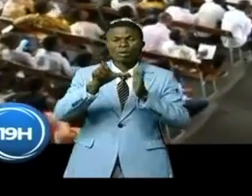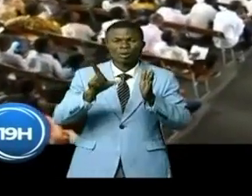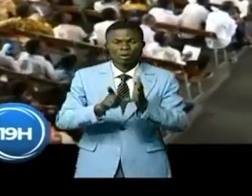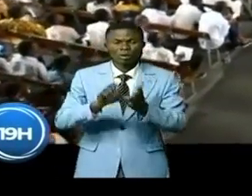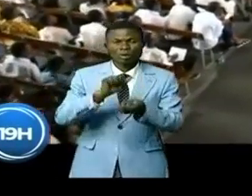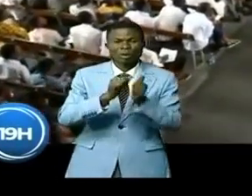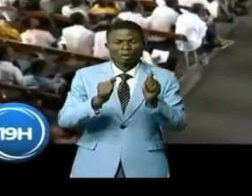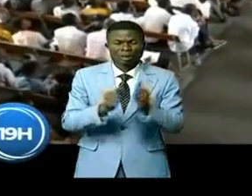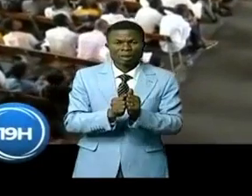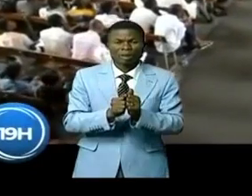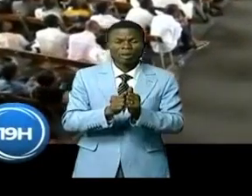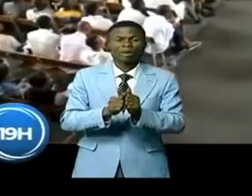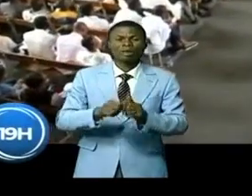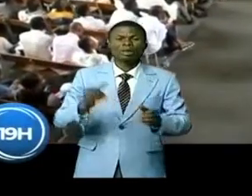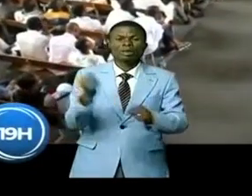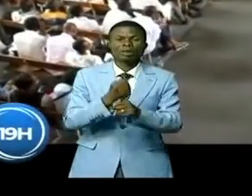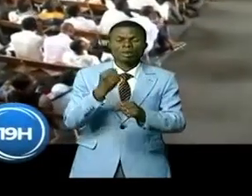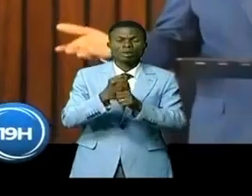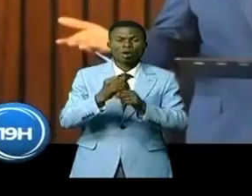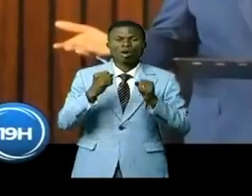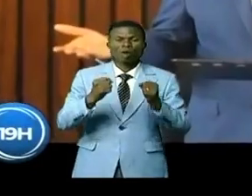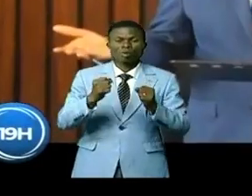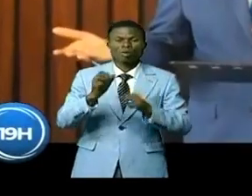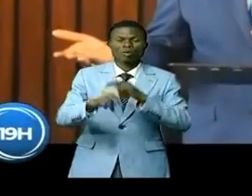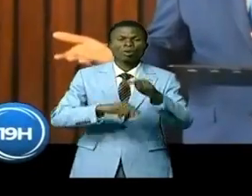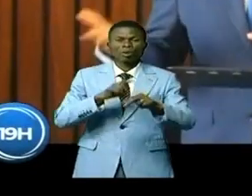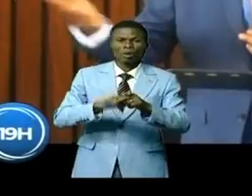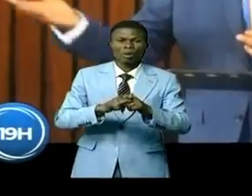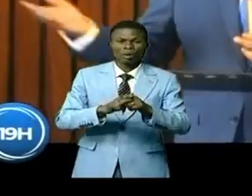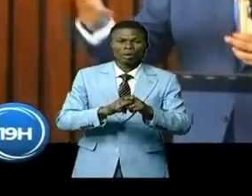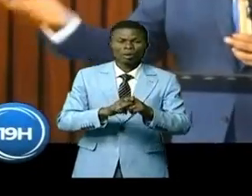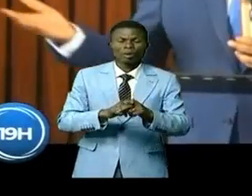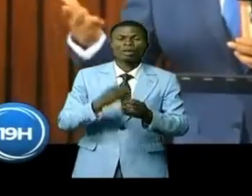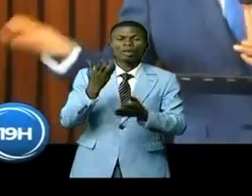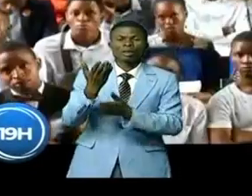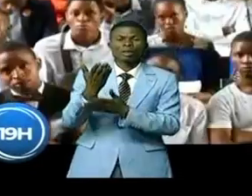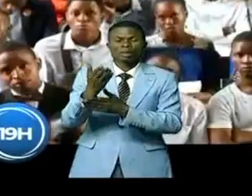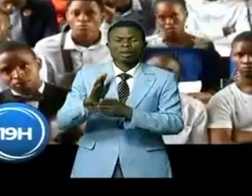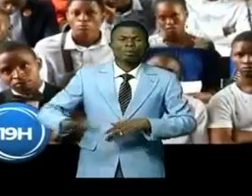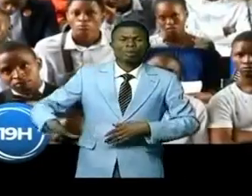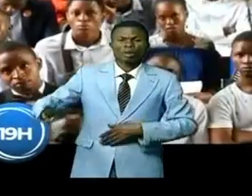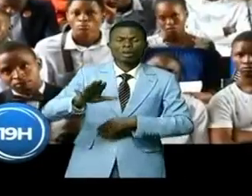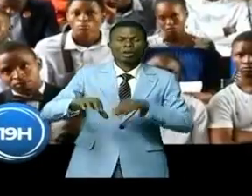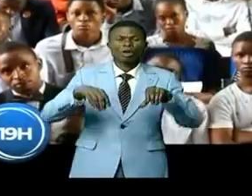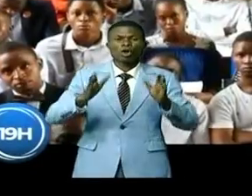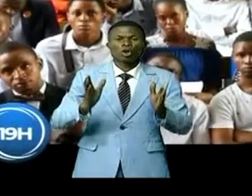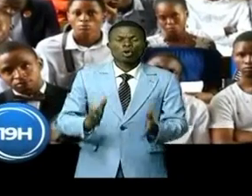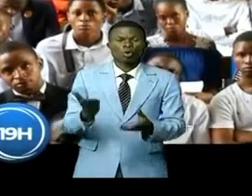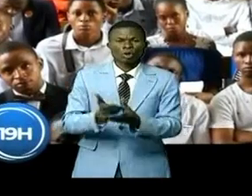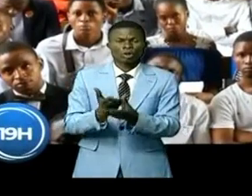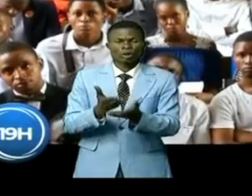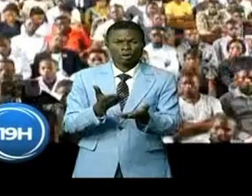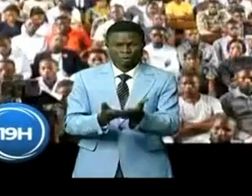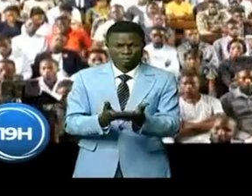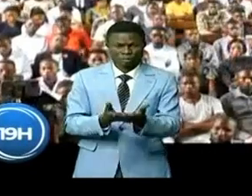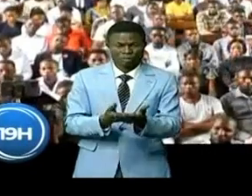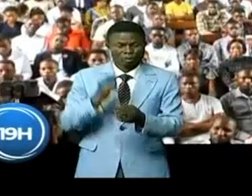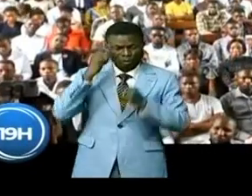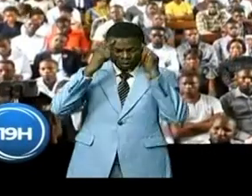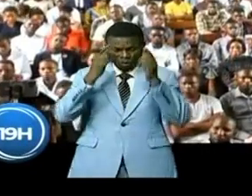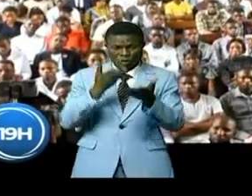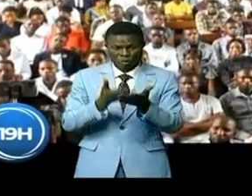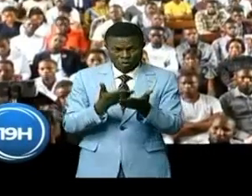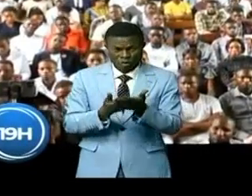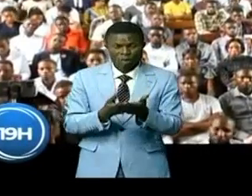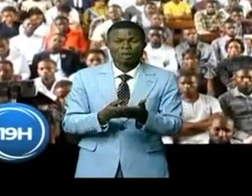verrouillage à l'accès aux fonctions de souveraineté nationale et l'irrévocabilité de la nationalité congolaise d'origine. Ces soucis, et rien que